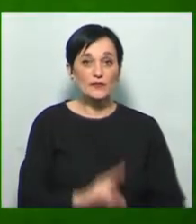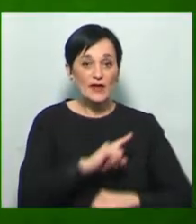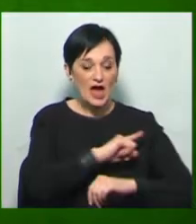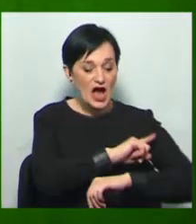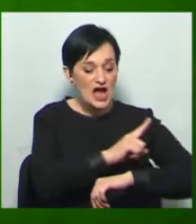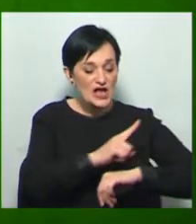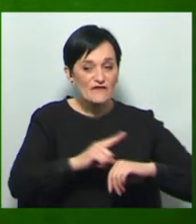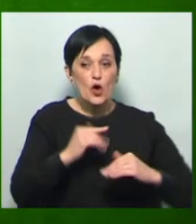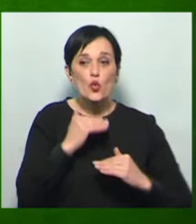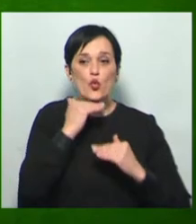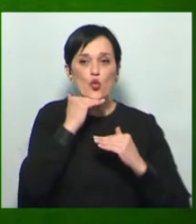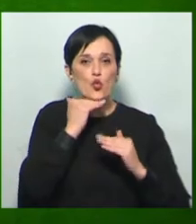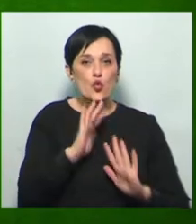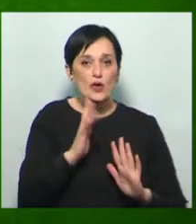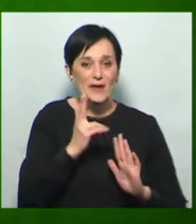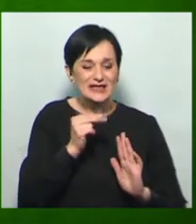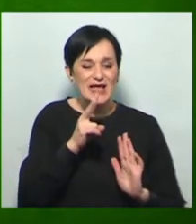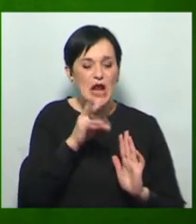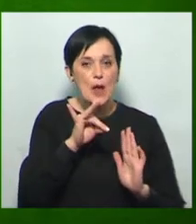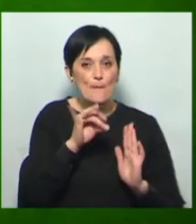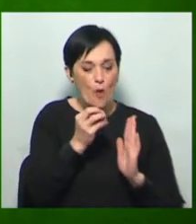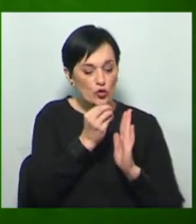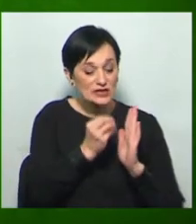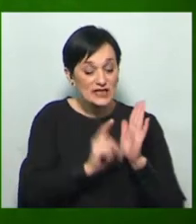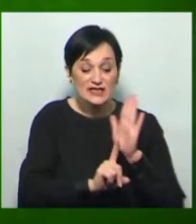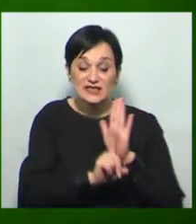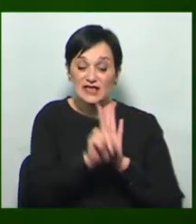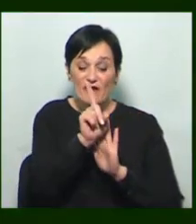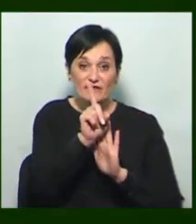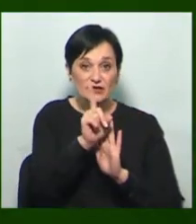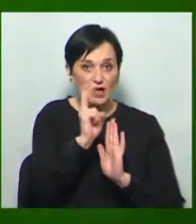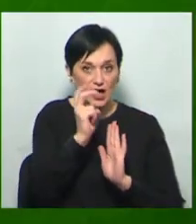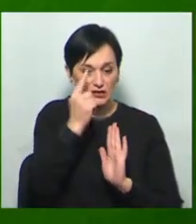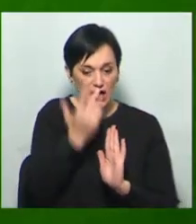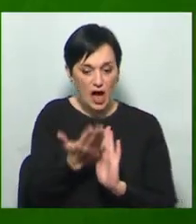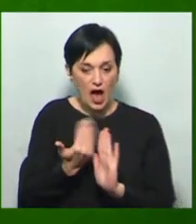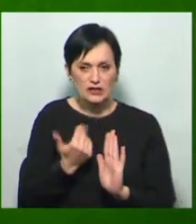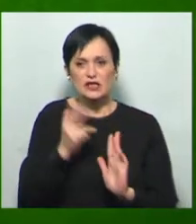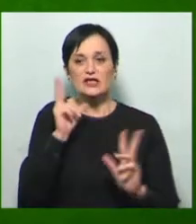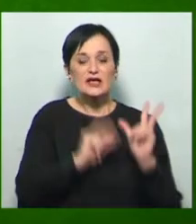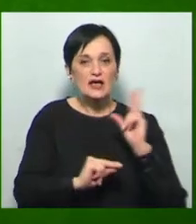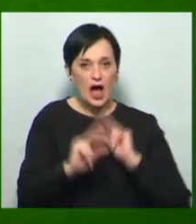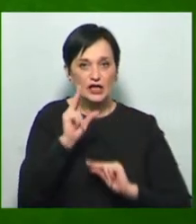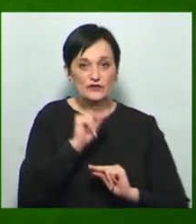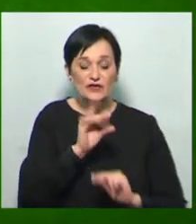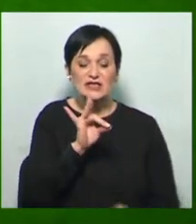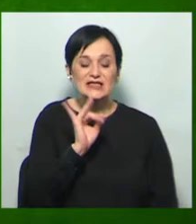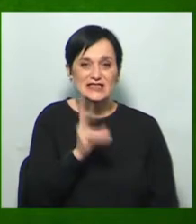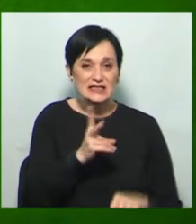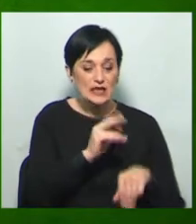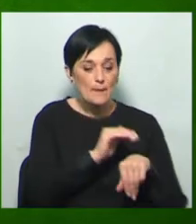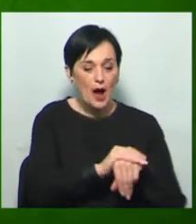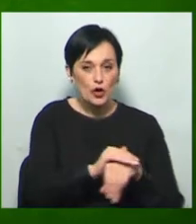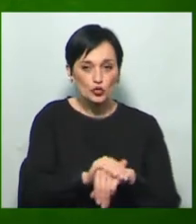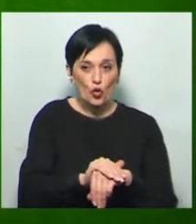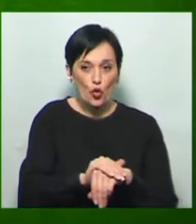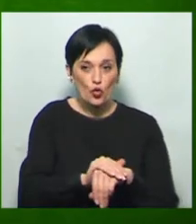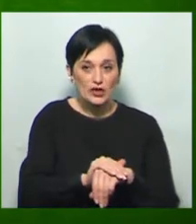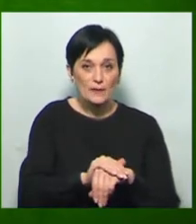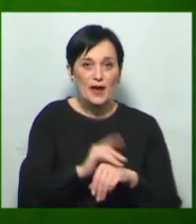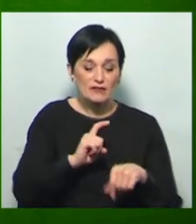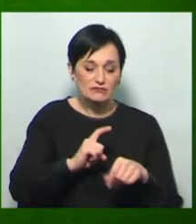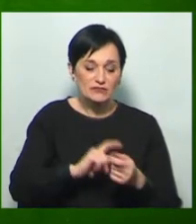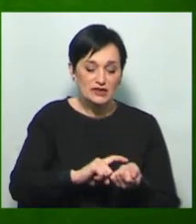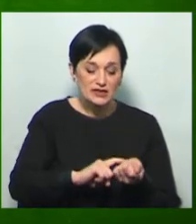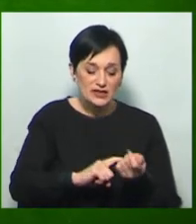ვენური უკმარისობის და ლიმფოსტაზის თავიდან ასაცილებლად გაითვალისწინეთ რისკ ფაქტორები: